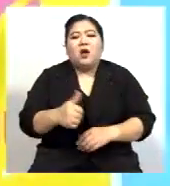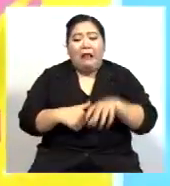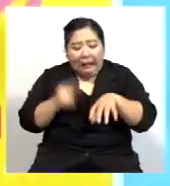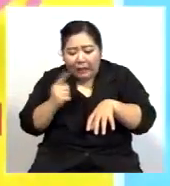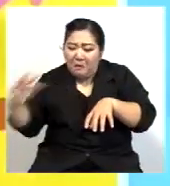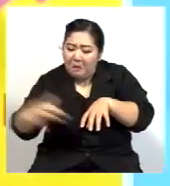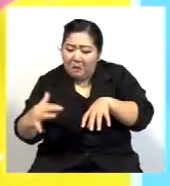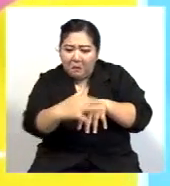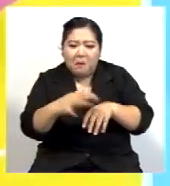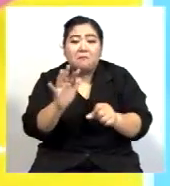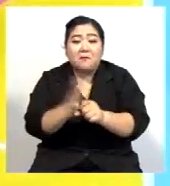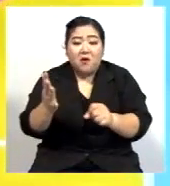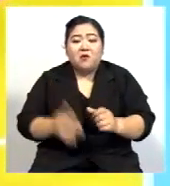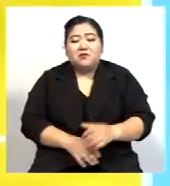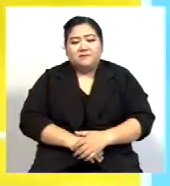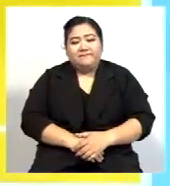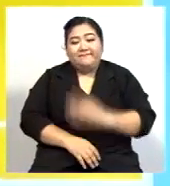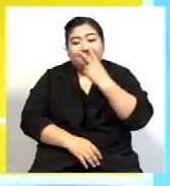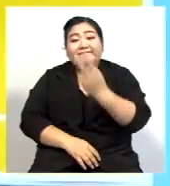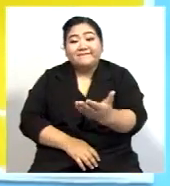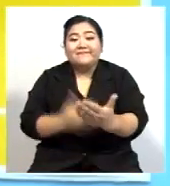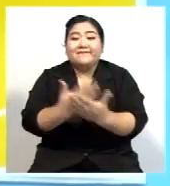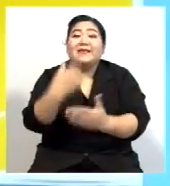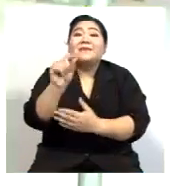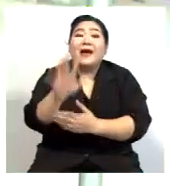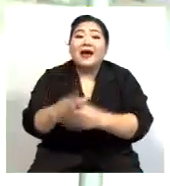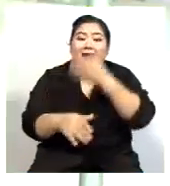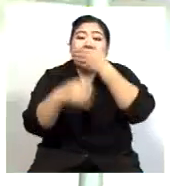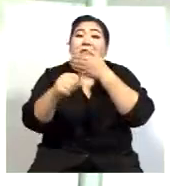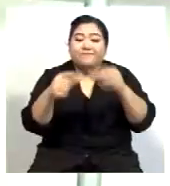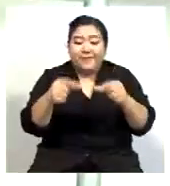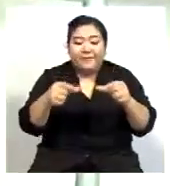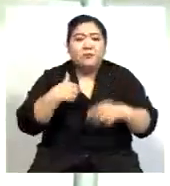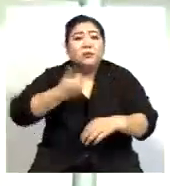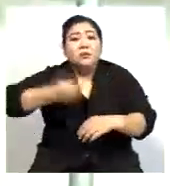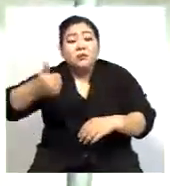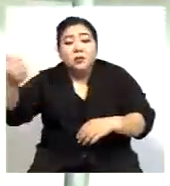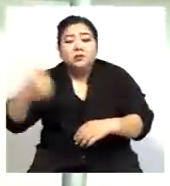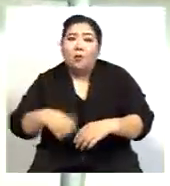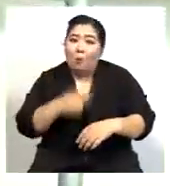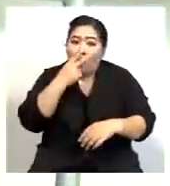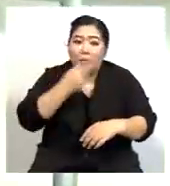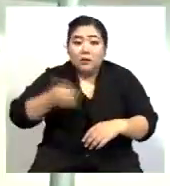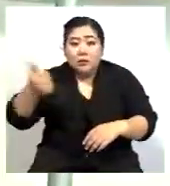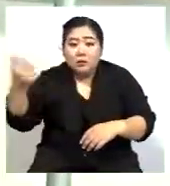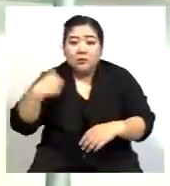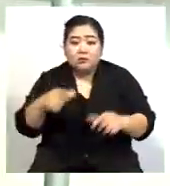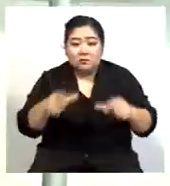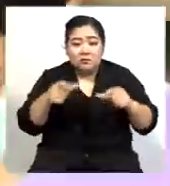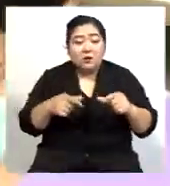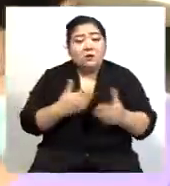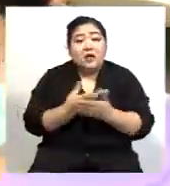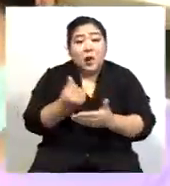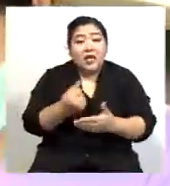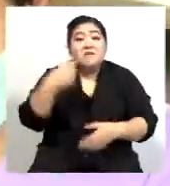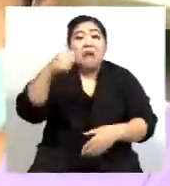นี่นะคะส่วนใหญ่ก็ชอบนะคะเพราะว่าเนี่ย10ชิ้น25บาทจากที่ไปซื้อที่อื่นอย่างที่เมื่อสักครู่คุณพี่บอกไปซื้อมาแผ่นเท่